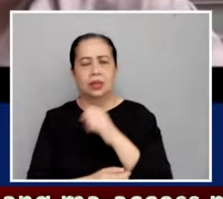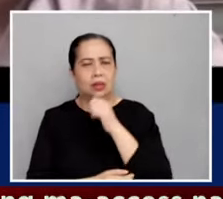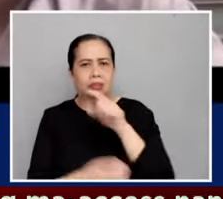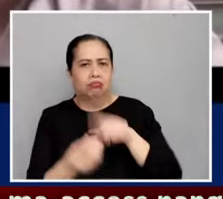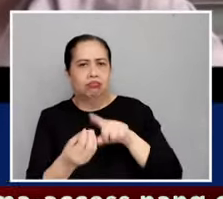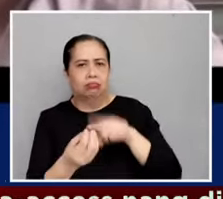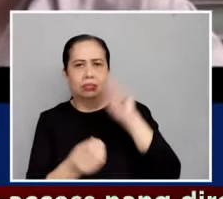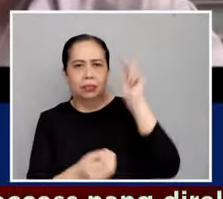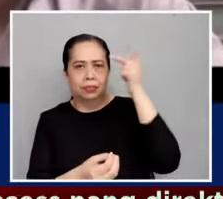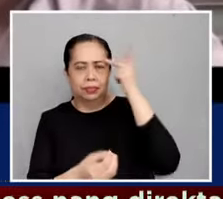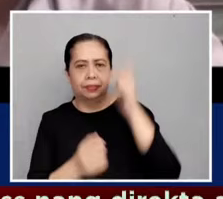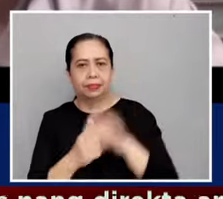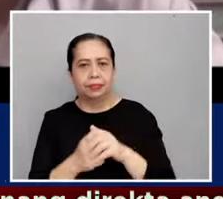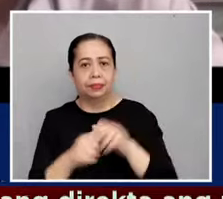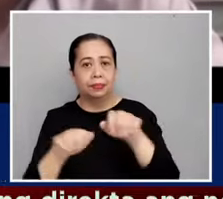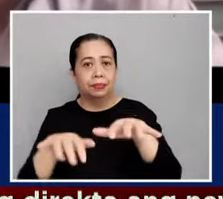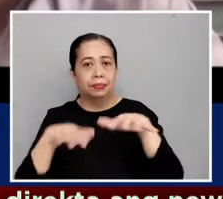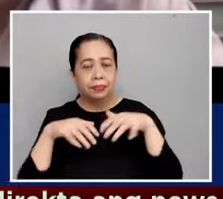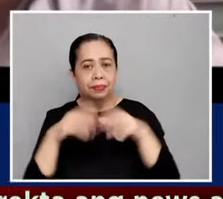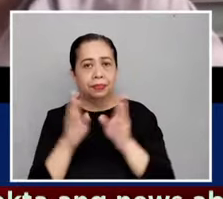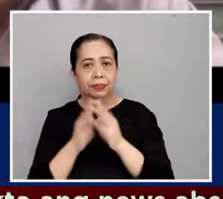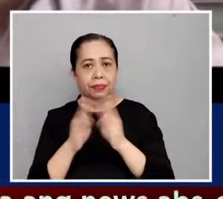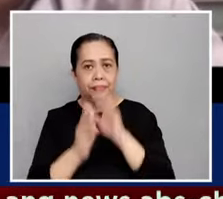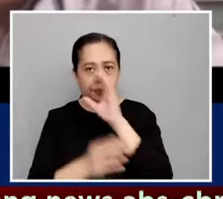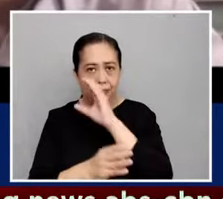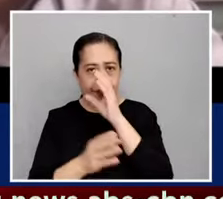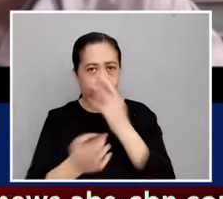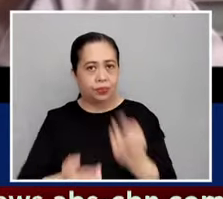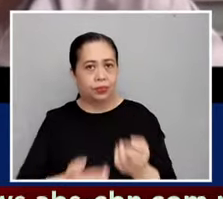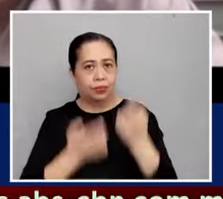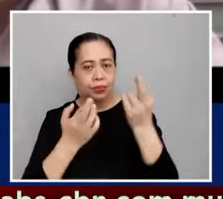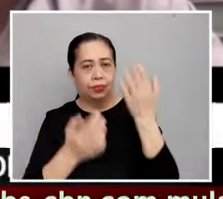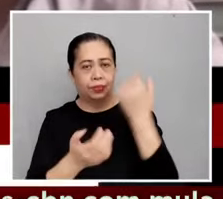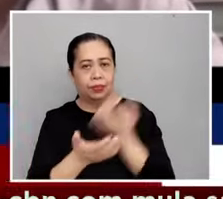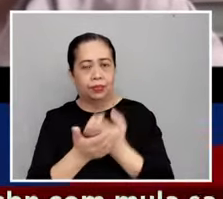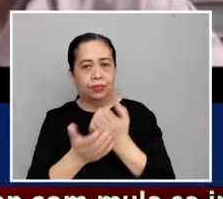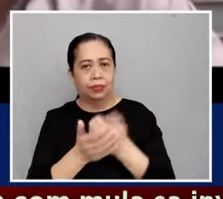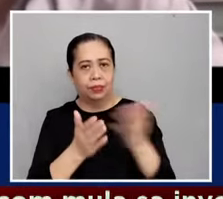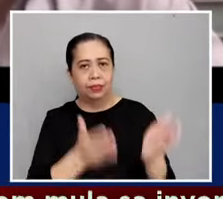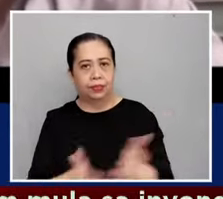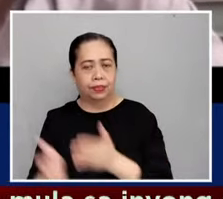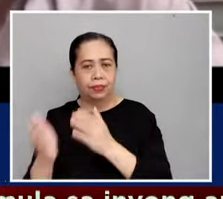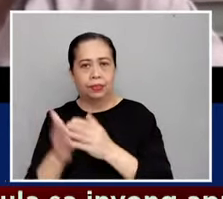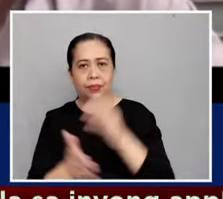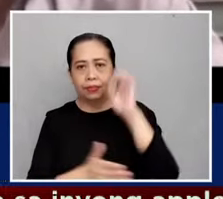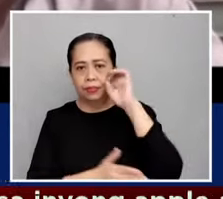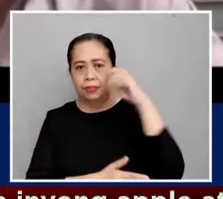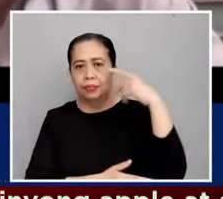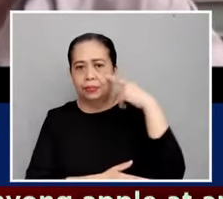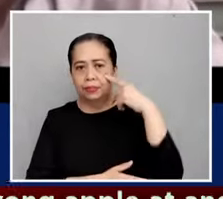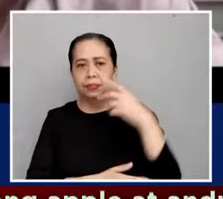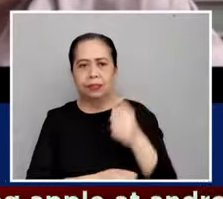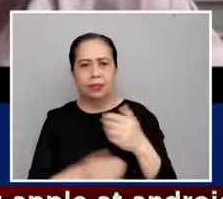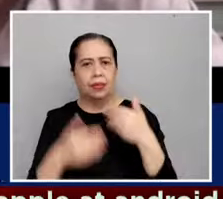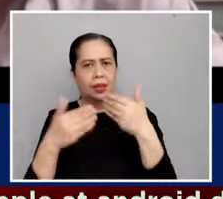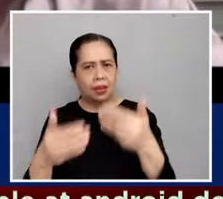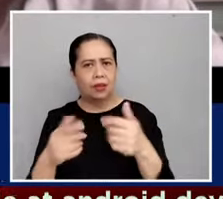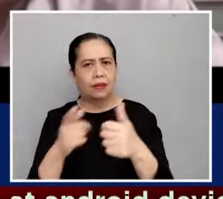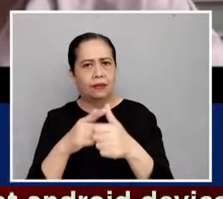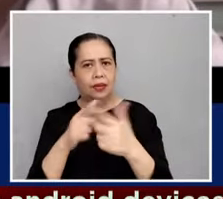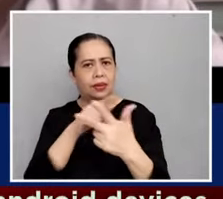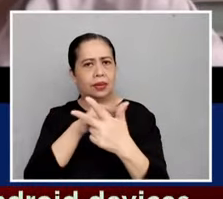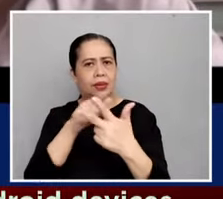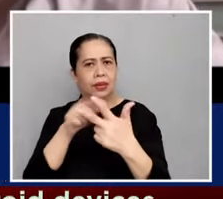Sa public hearing sa Cebu City, inirekomenda ni dating Economic Planning Secretary Ernesto Pernia na hayaang gumana muna ang tatlong